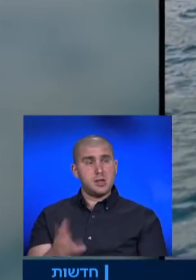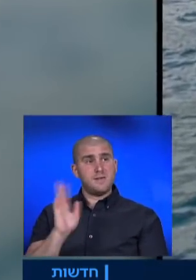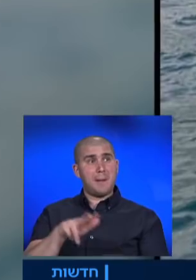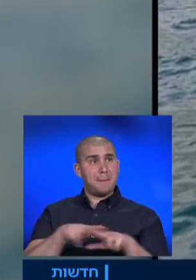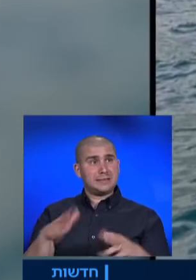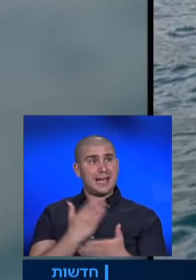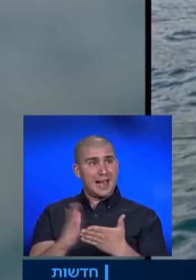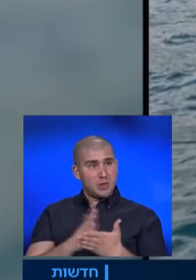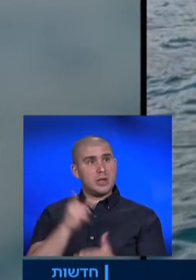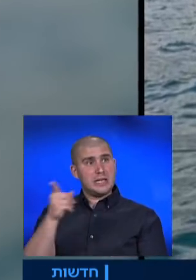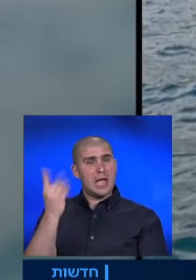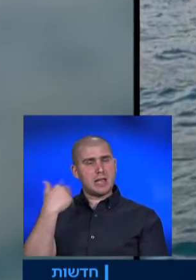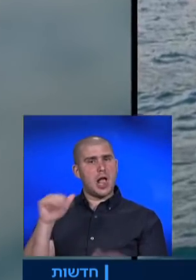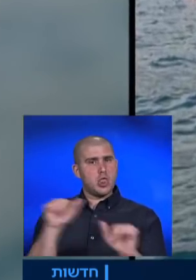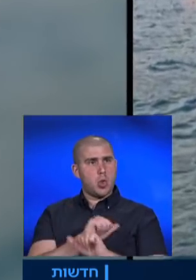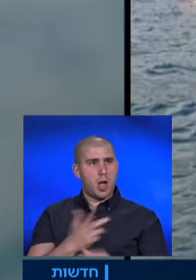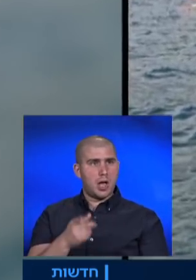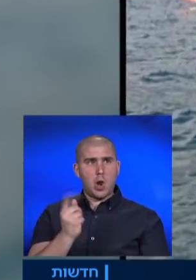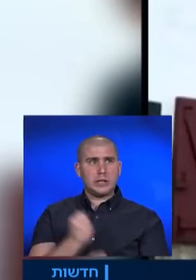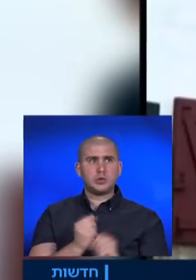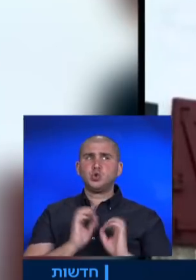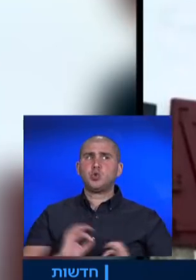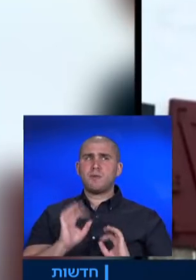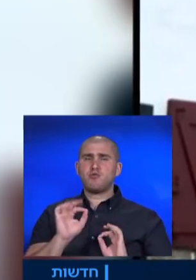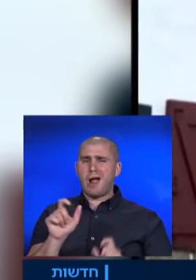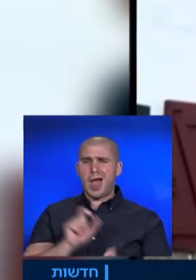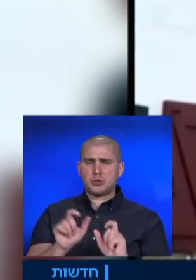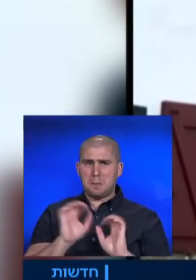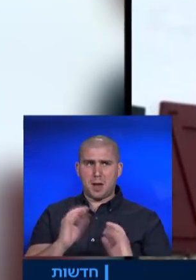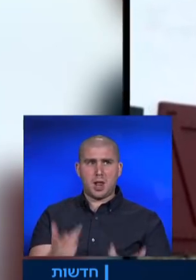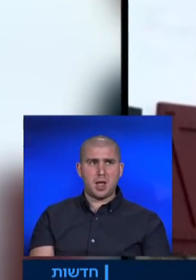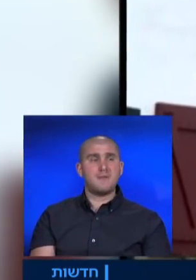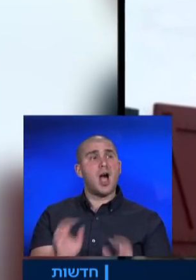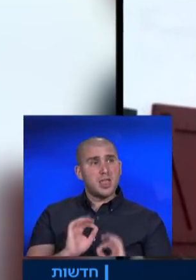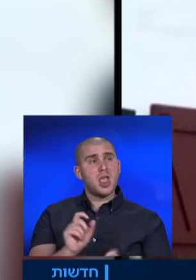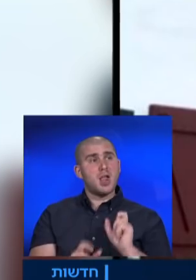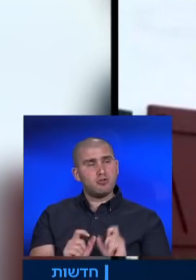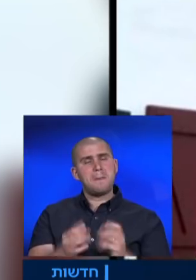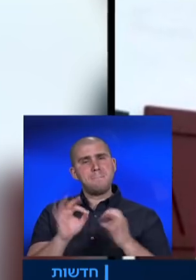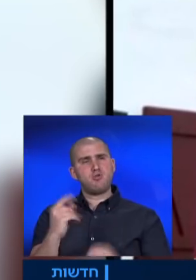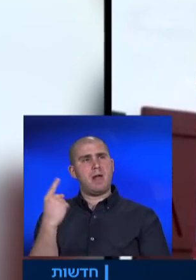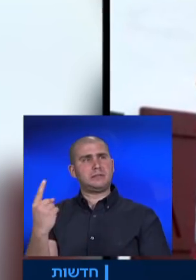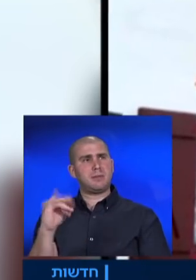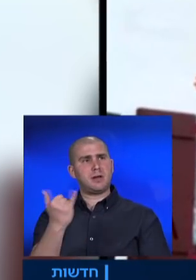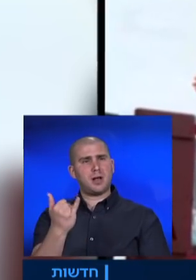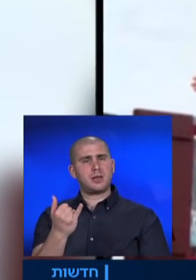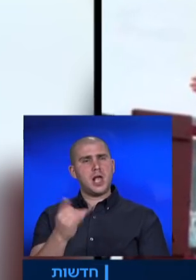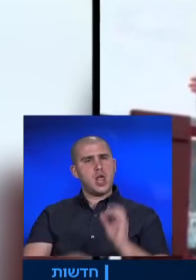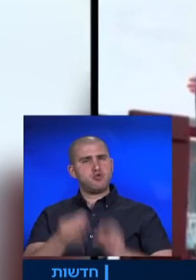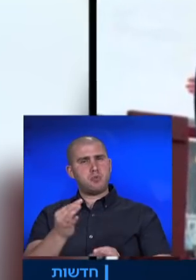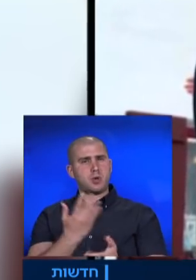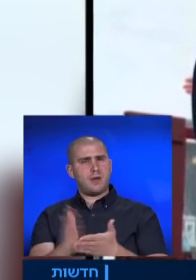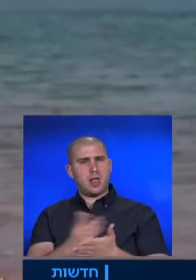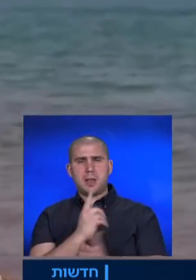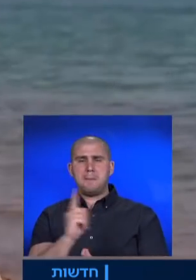זאת שהייתה טועה, שלא עשיתי שום דבר כדי לחסום אותה. ועדיין אנשים מרשים לעצמם לשפוט ולהגיד, בלי להתבסס על